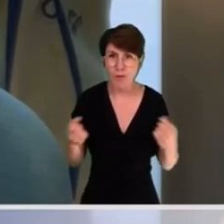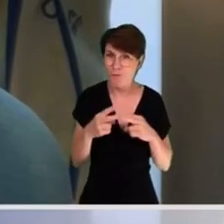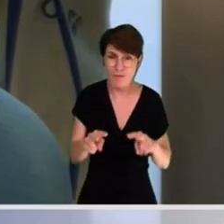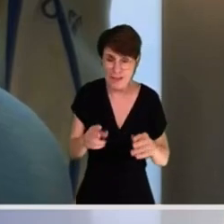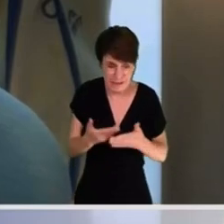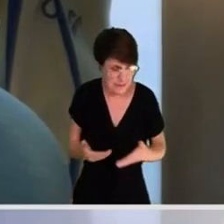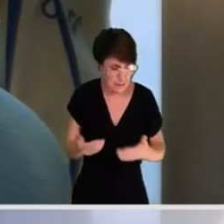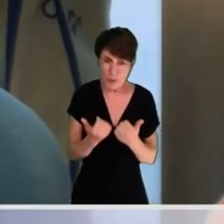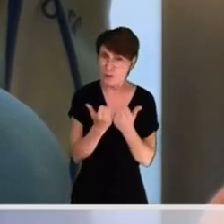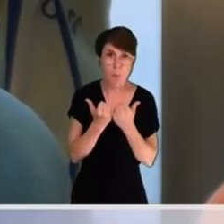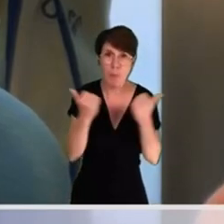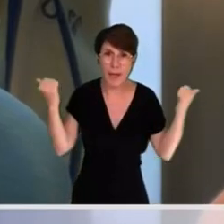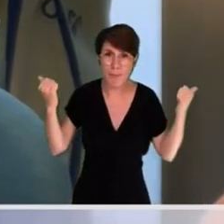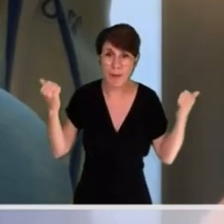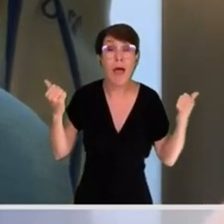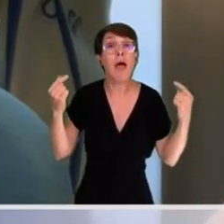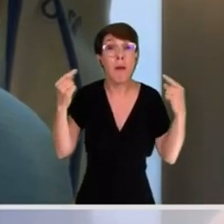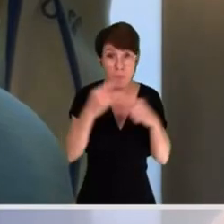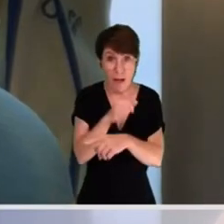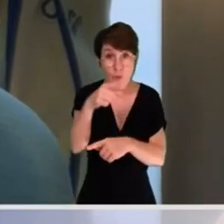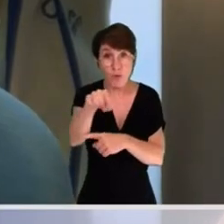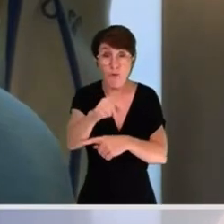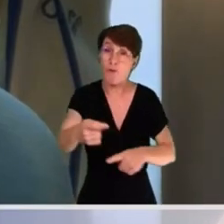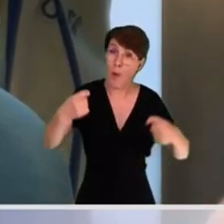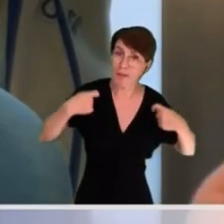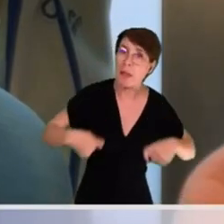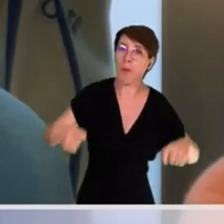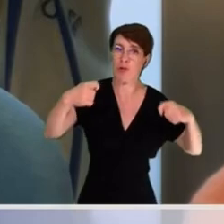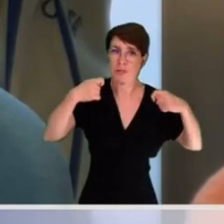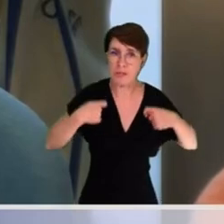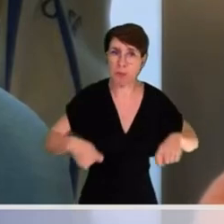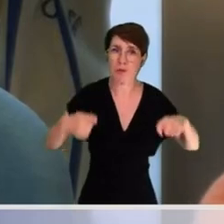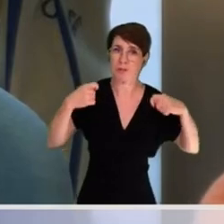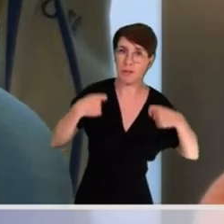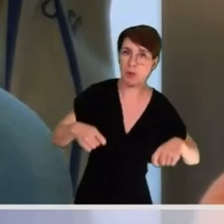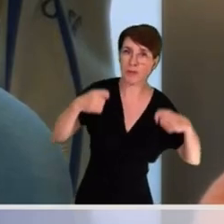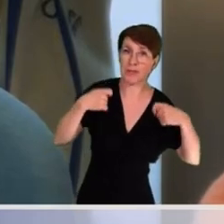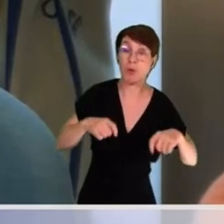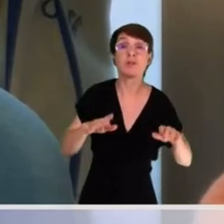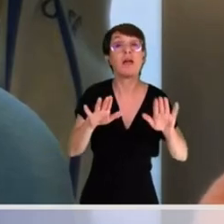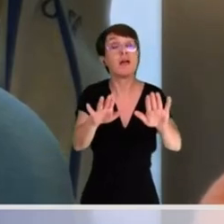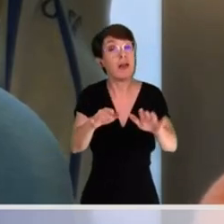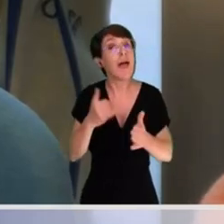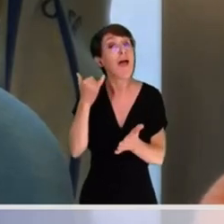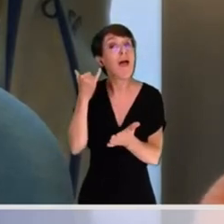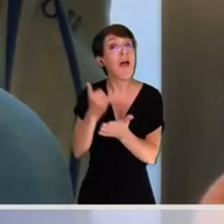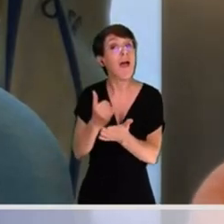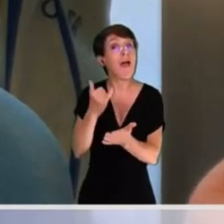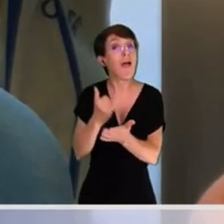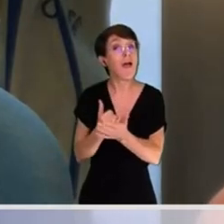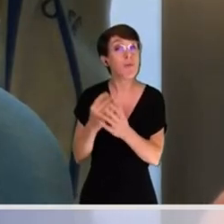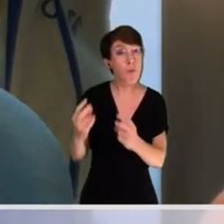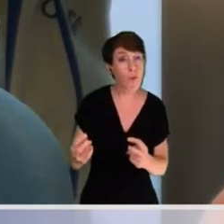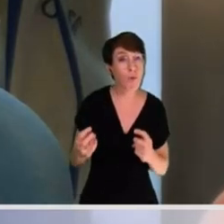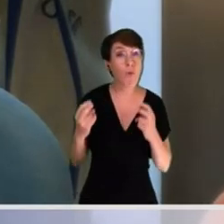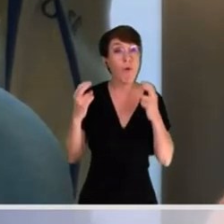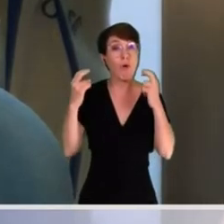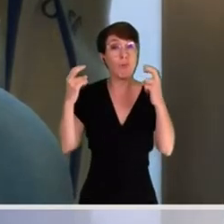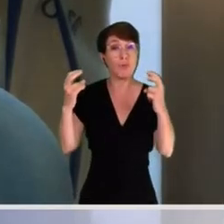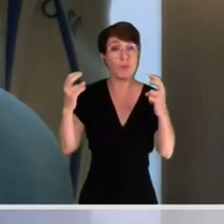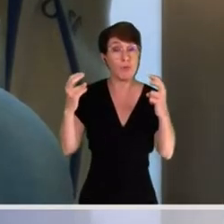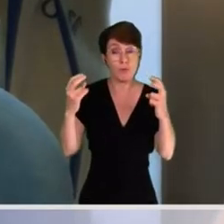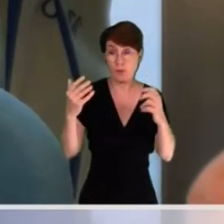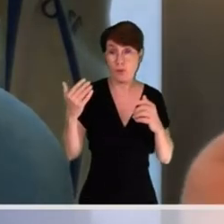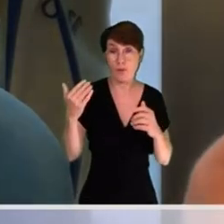par contre, cela constitue des dépenses. Et je rappelle que toute l'augmentation fiscale pour laquelle vous aviez